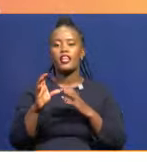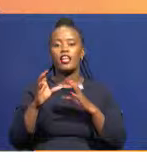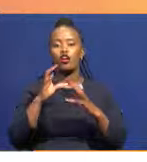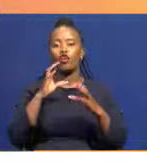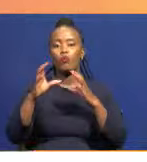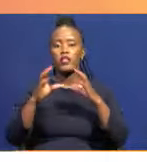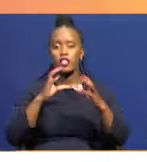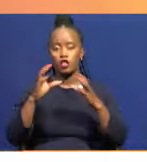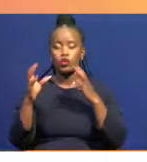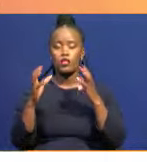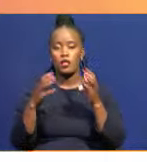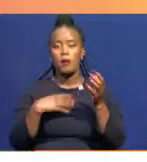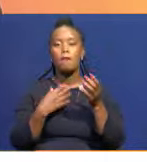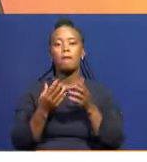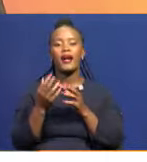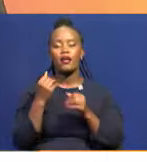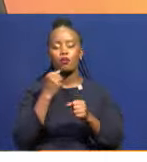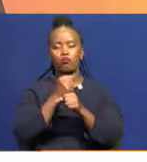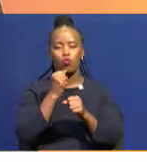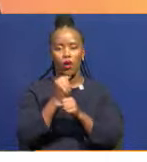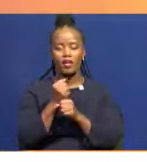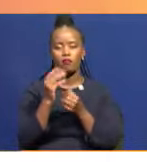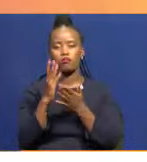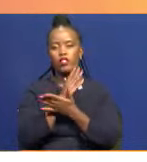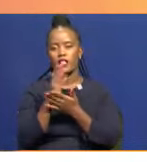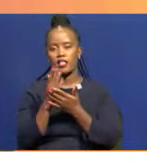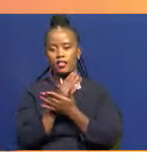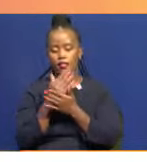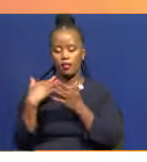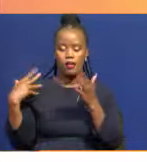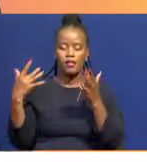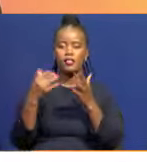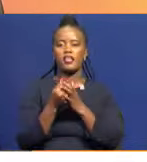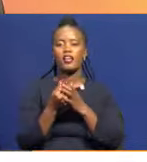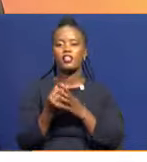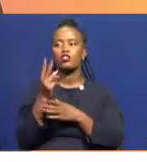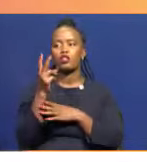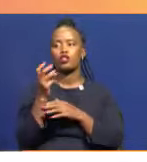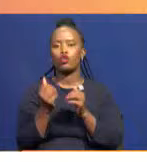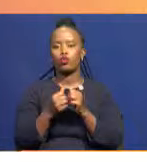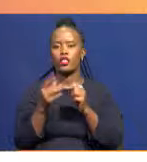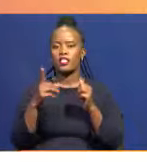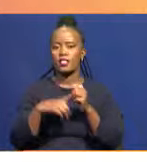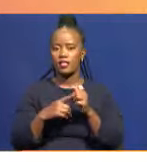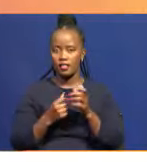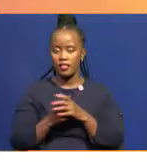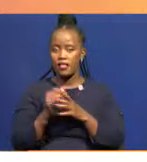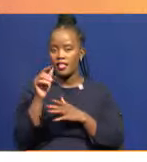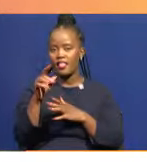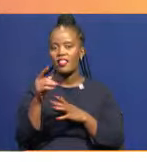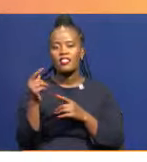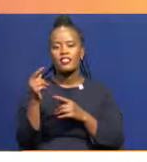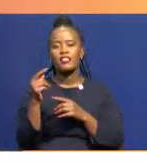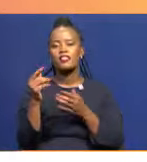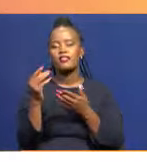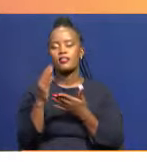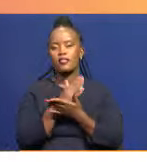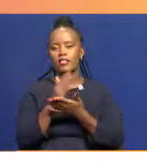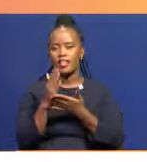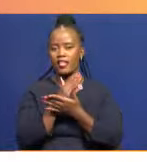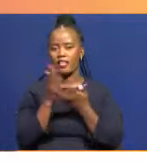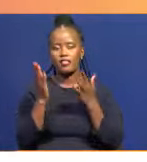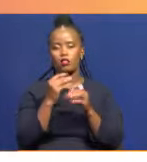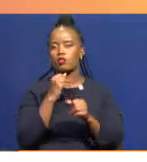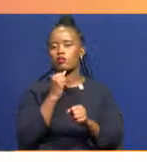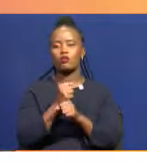sekta nimefanya kutoka mwaka wa 2016. Na niseme ni sekta yenye iko na nafasi nyingi, kwa sababu sana